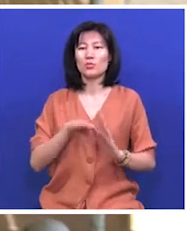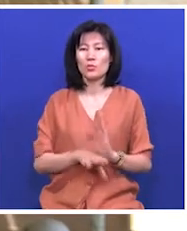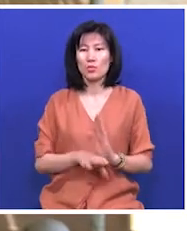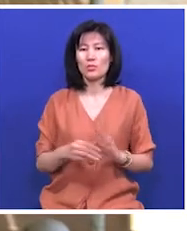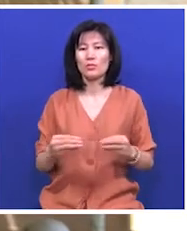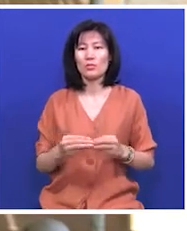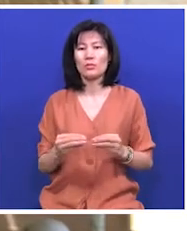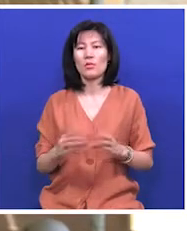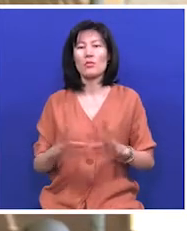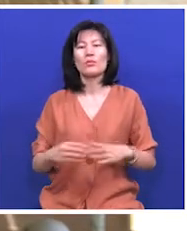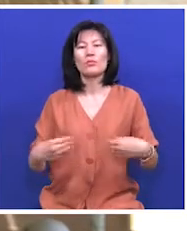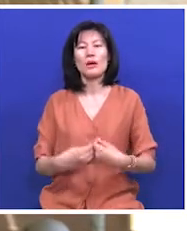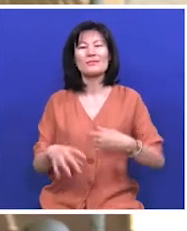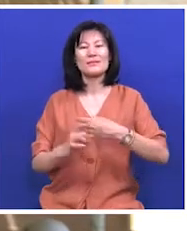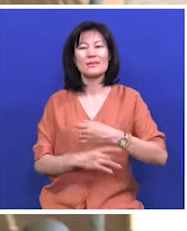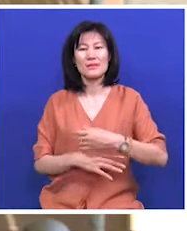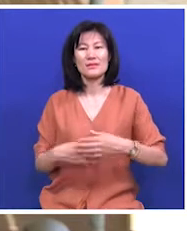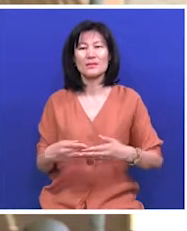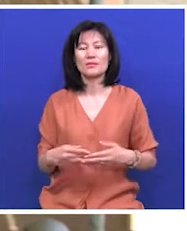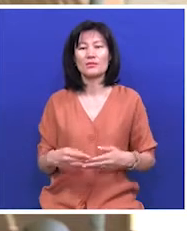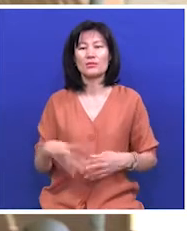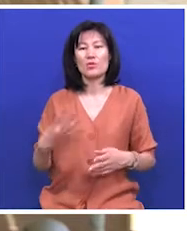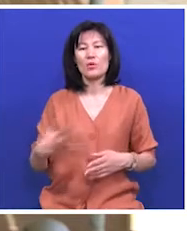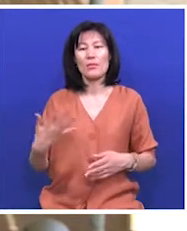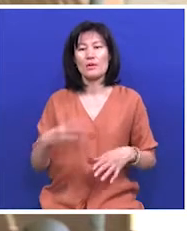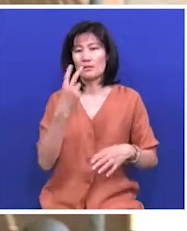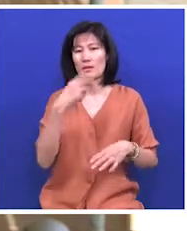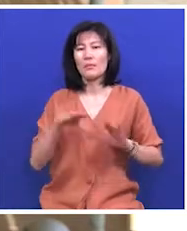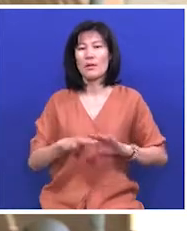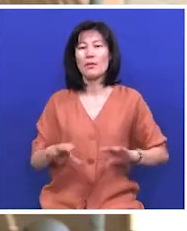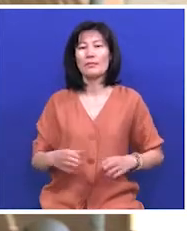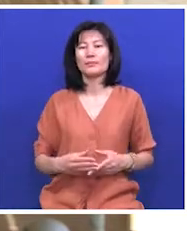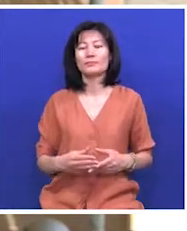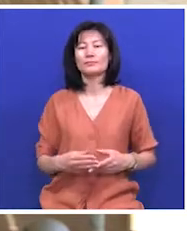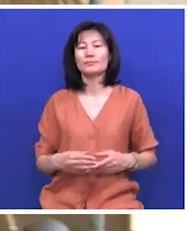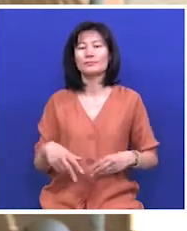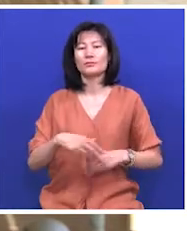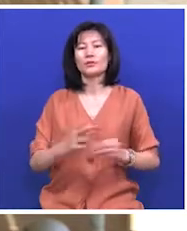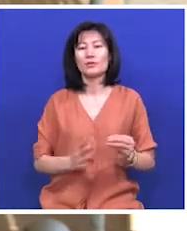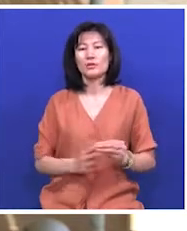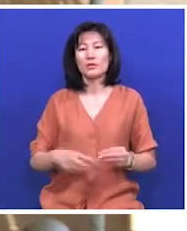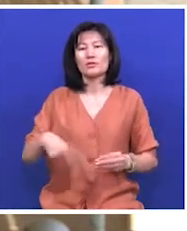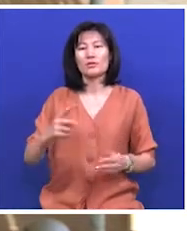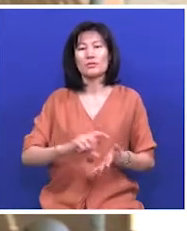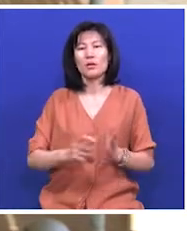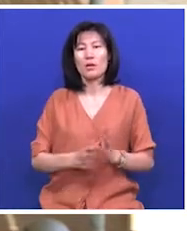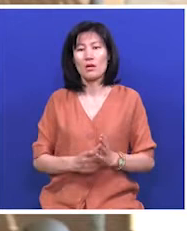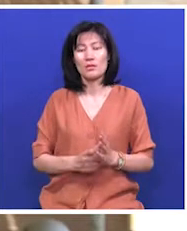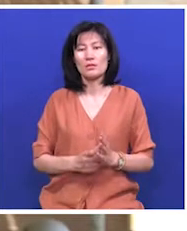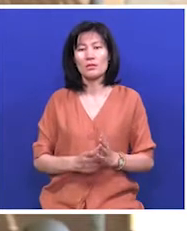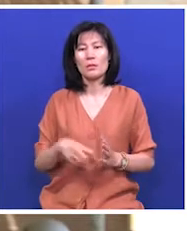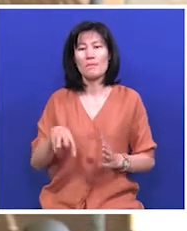өте төмен 10 отбасы бар. Әр отбасында 4-5 бала шағасы бар. Олар 18-20 квадрат жерде